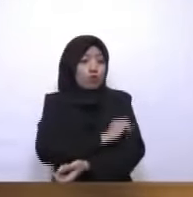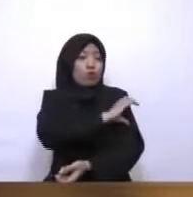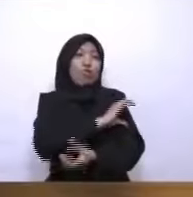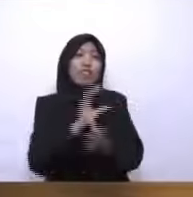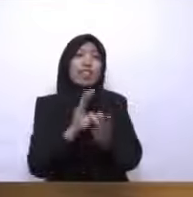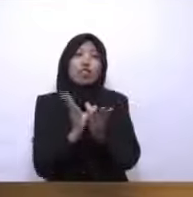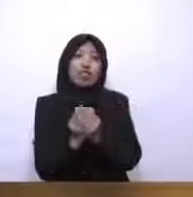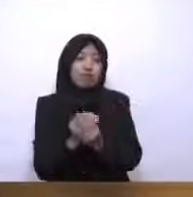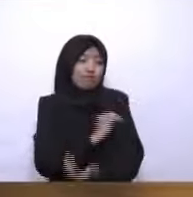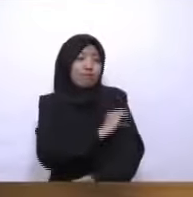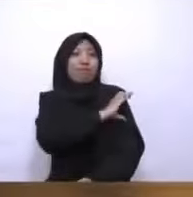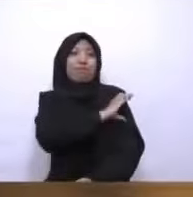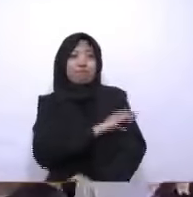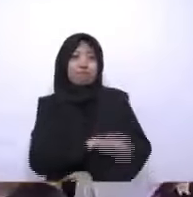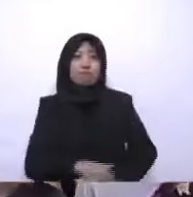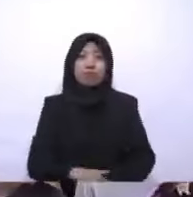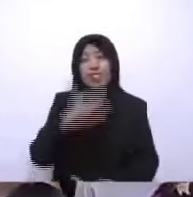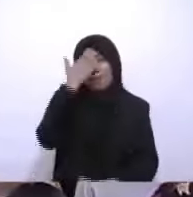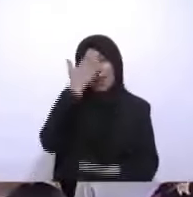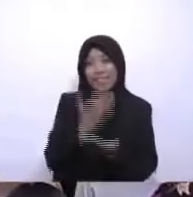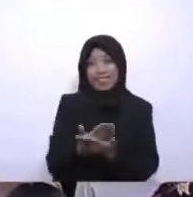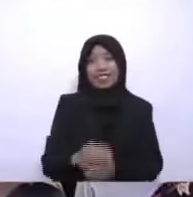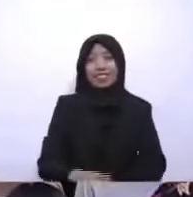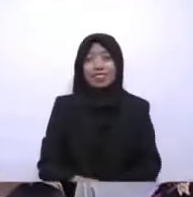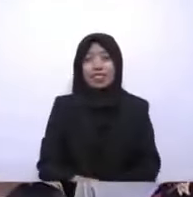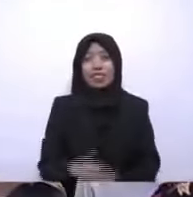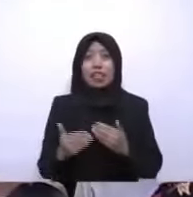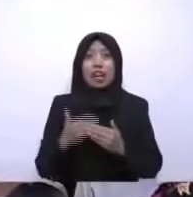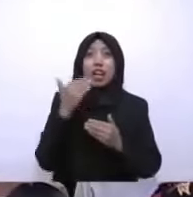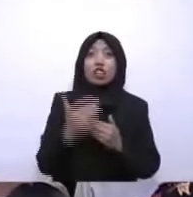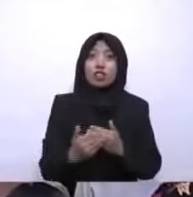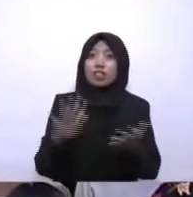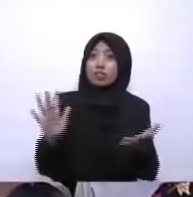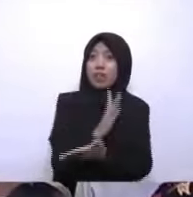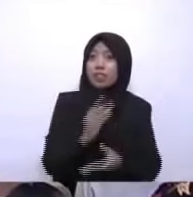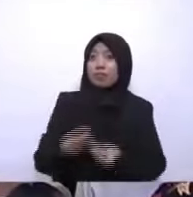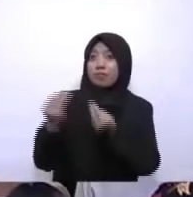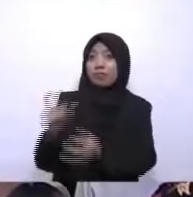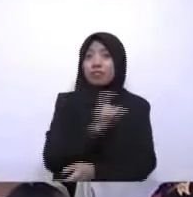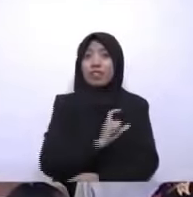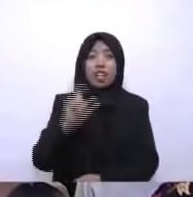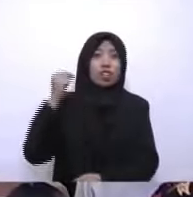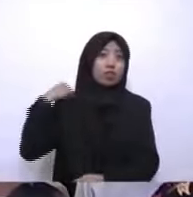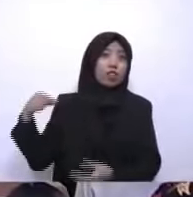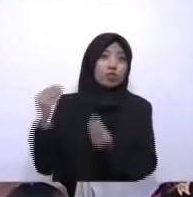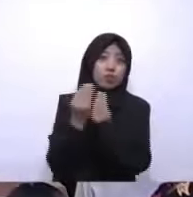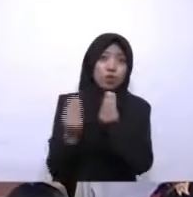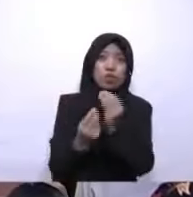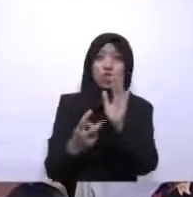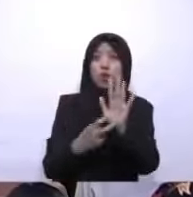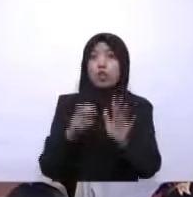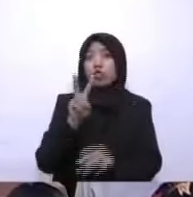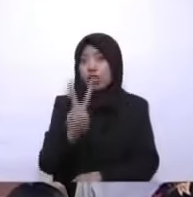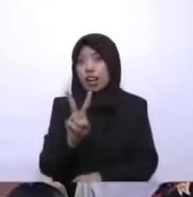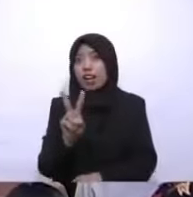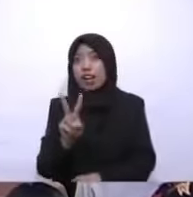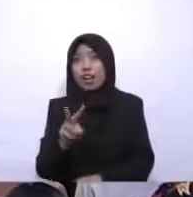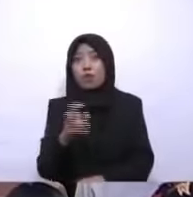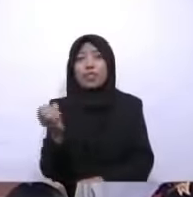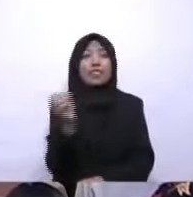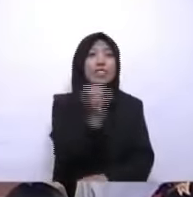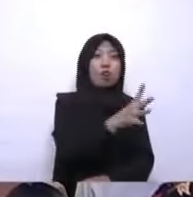inklusi. Baik Ibu, waktu Anda ya, sudah habis. Terima kasih. Selanjutnya saya beri kesempatan untuk Cawagub nomor urut 2 untuk